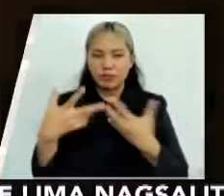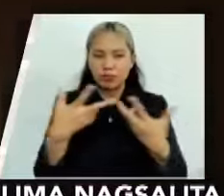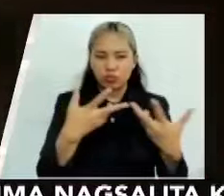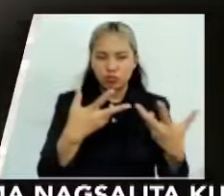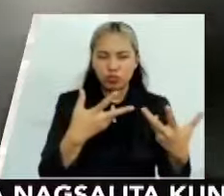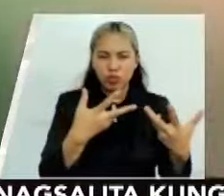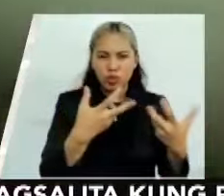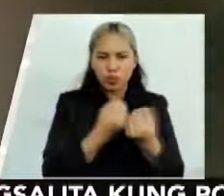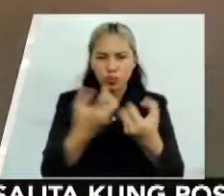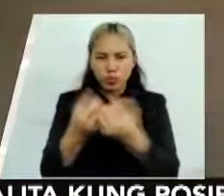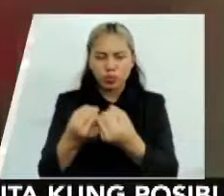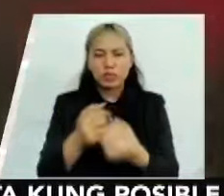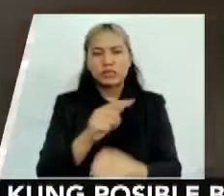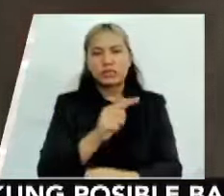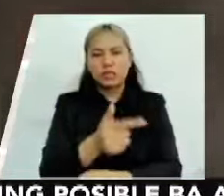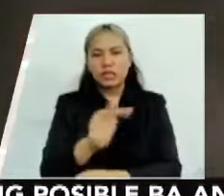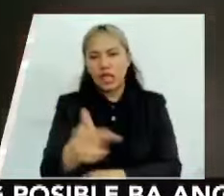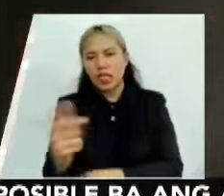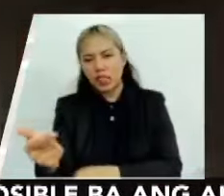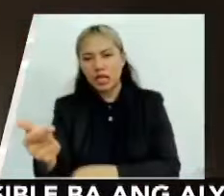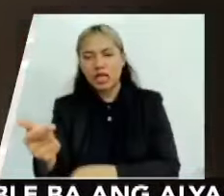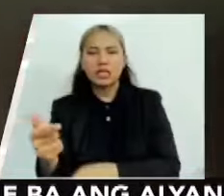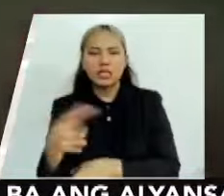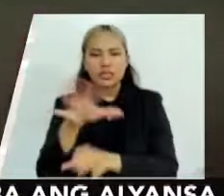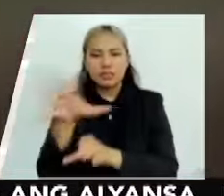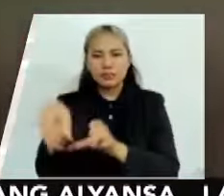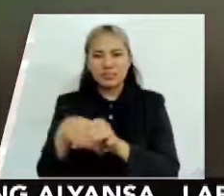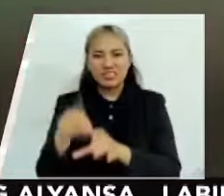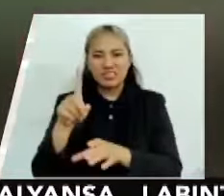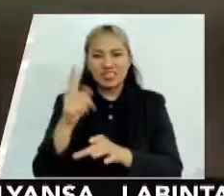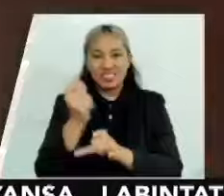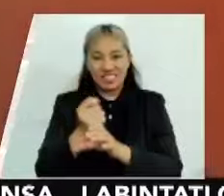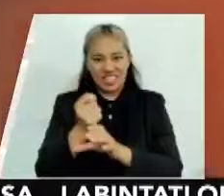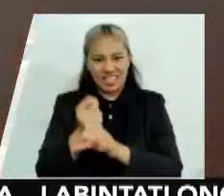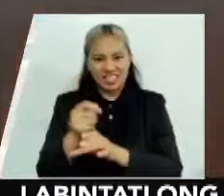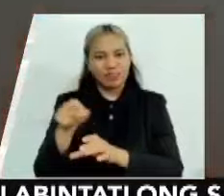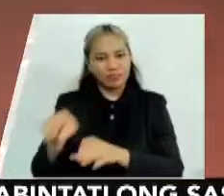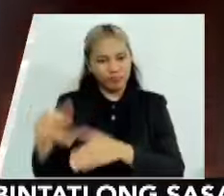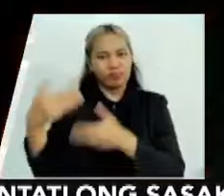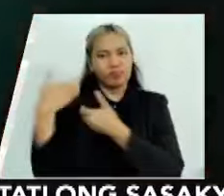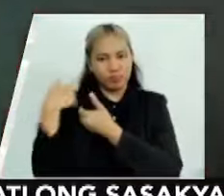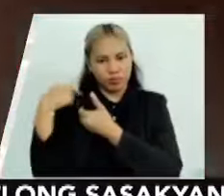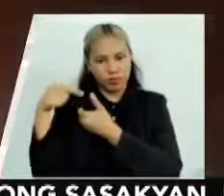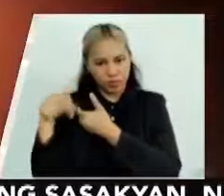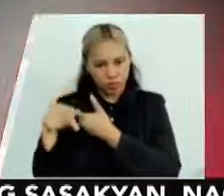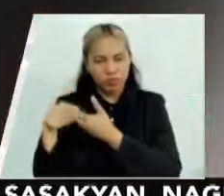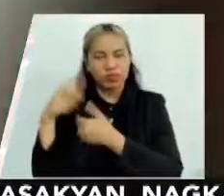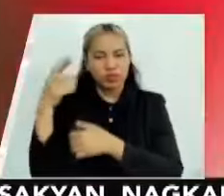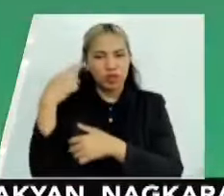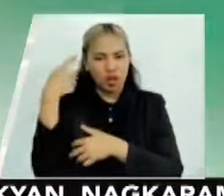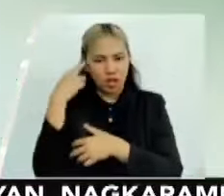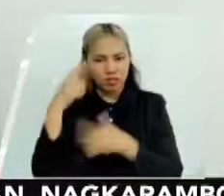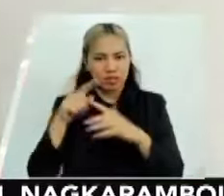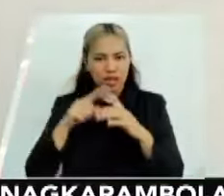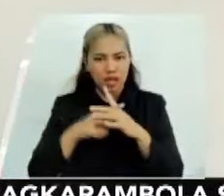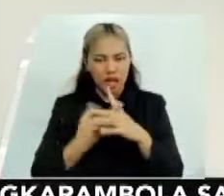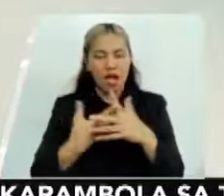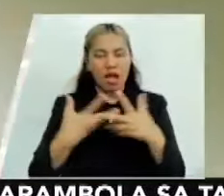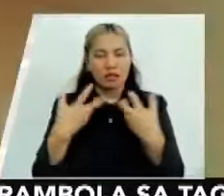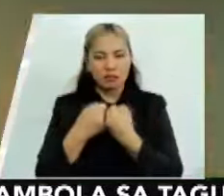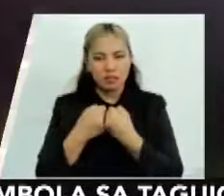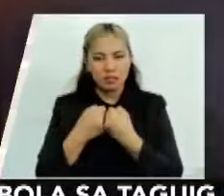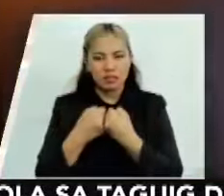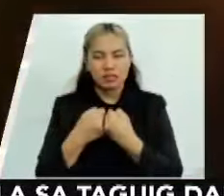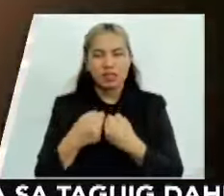13 sasakyan kabilang ang truck na ito na siya raw dahilan ng aksidente. Sa inisyal na investigasyon, nakatigil ang mga sasakyan